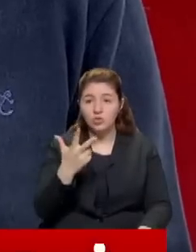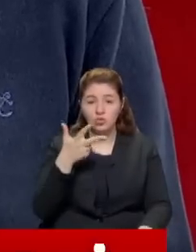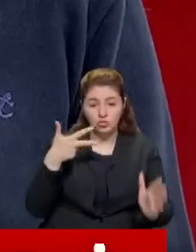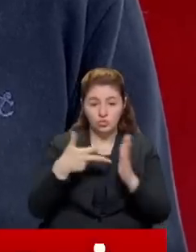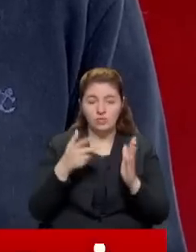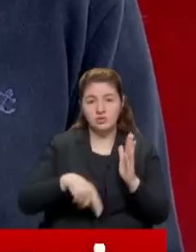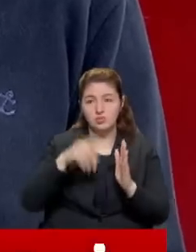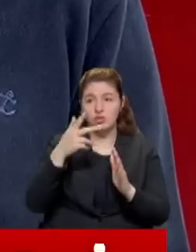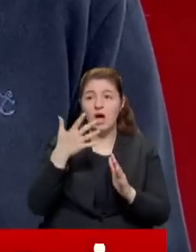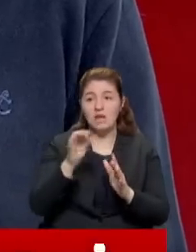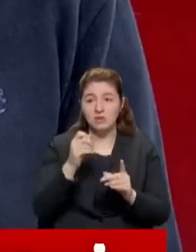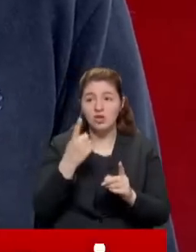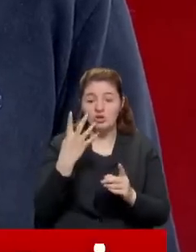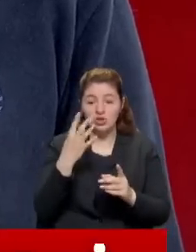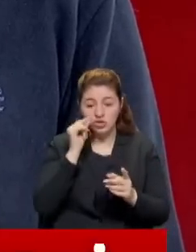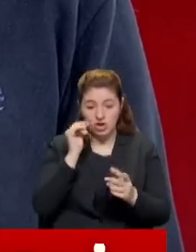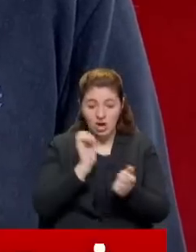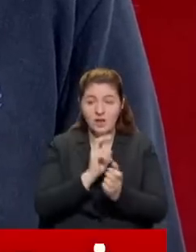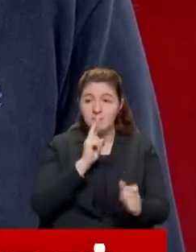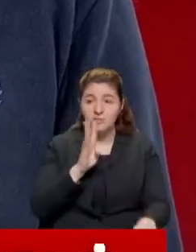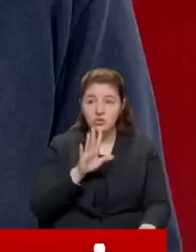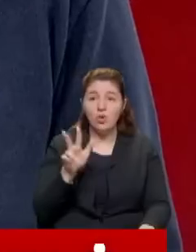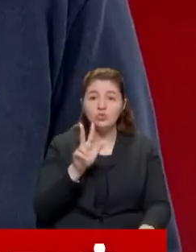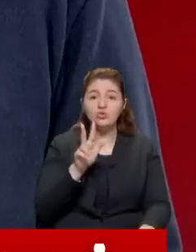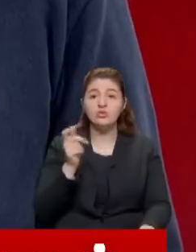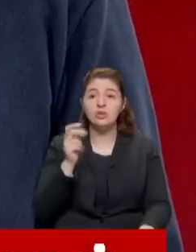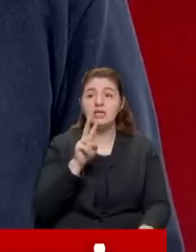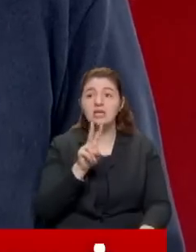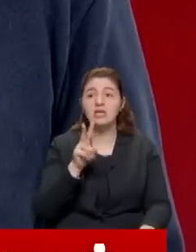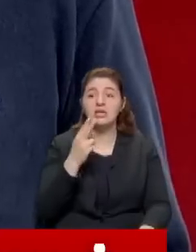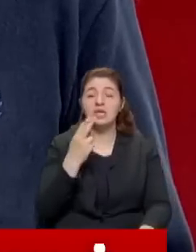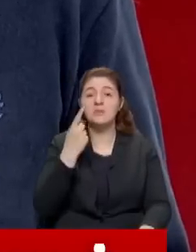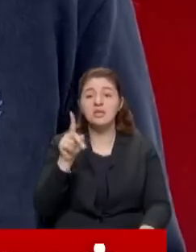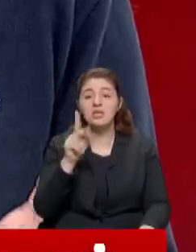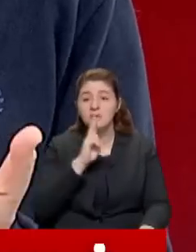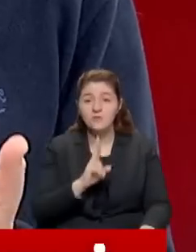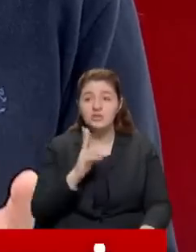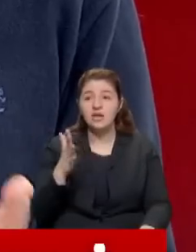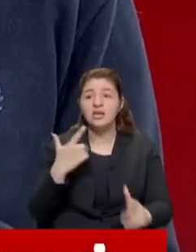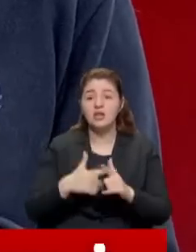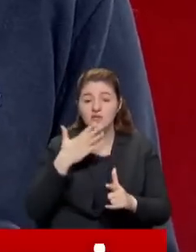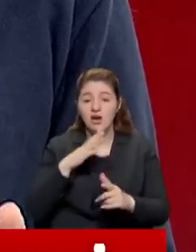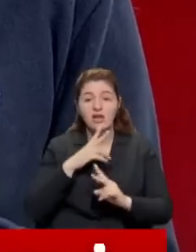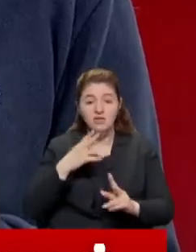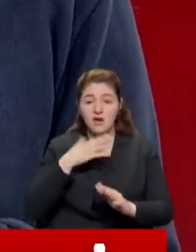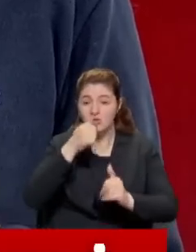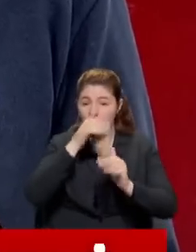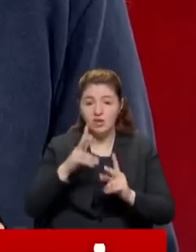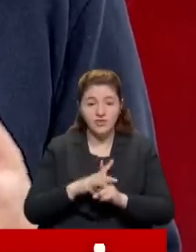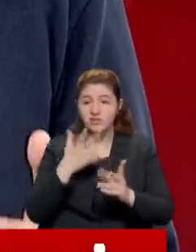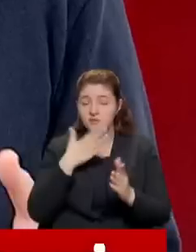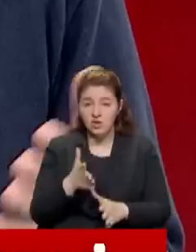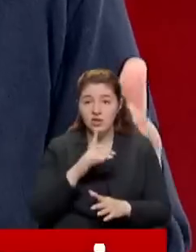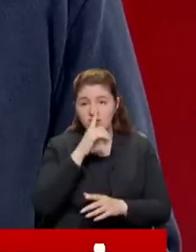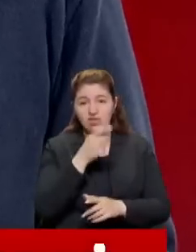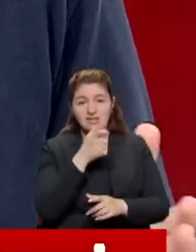yeseniz 60 lira. 4 kişilik hanede 240 lira. 30 günde 7200 lira. Asgari ücret. Yani kira yok, elektrik yok, doğalgaz faturası